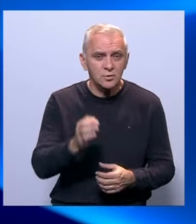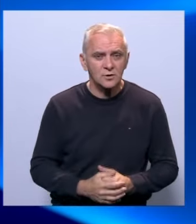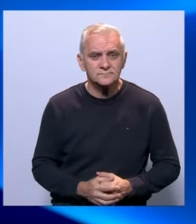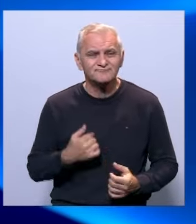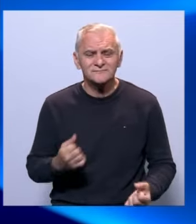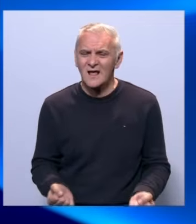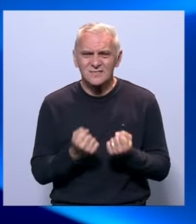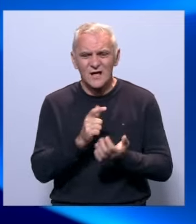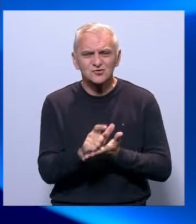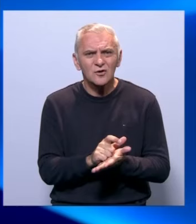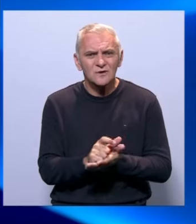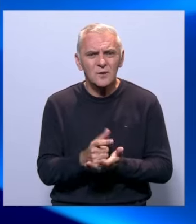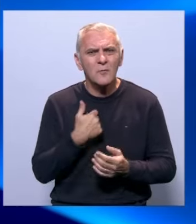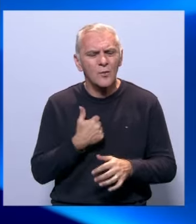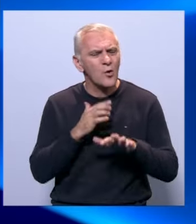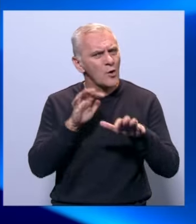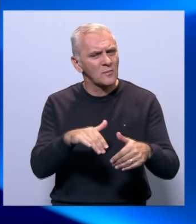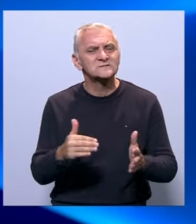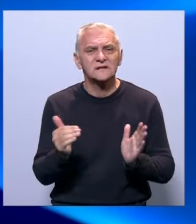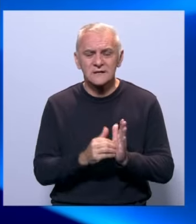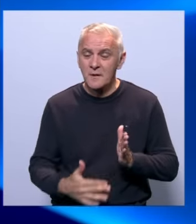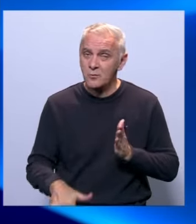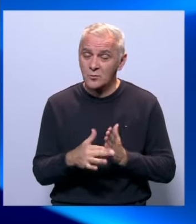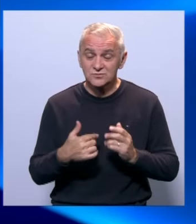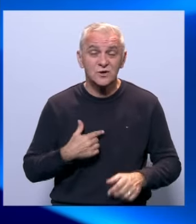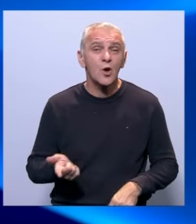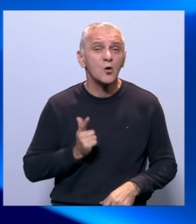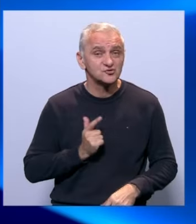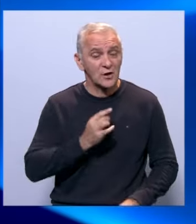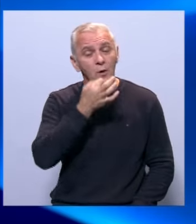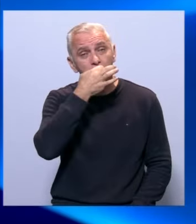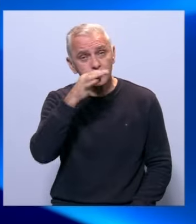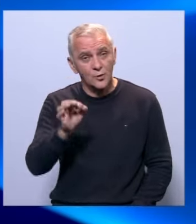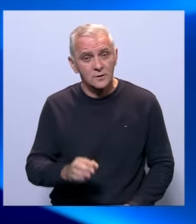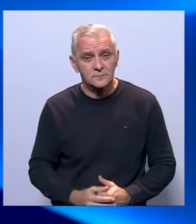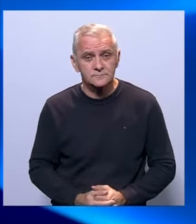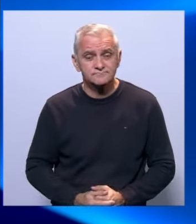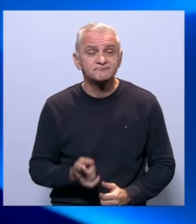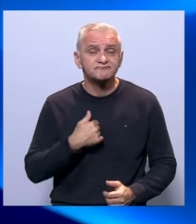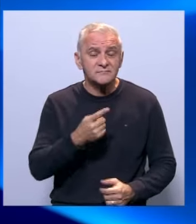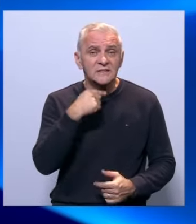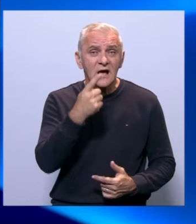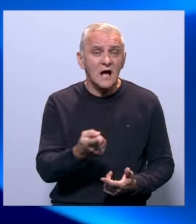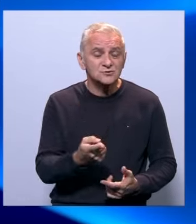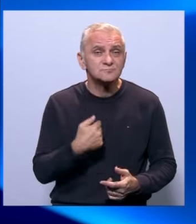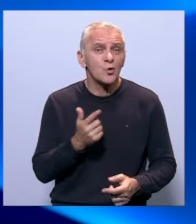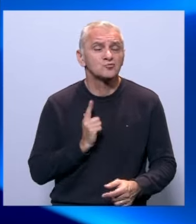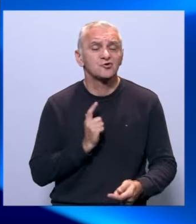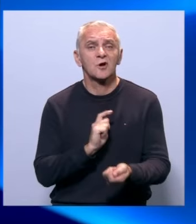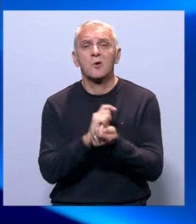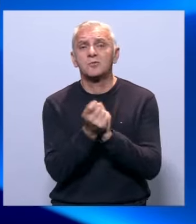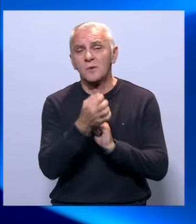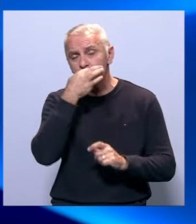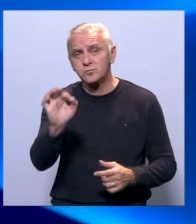nam je vrijeme. Mojoj Jablanci treba pomoći. Očekujemo bolje. Pa da vam kažem, očekujemo promjene na